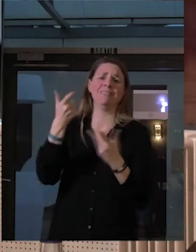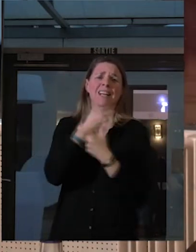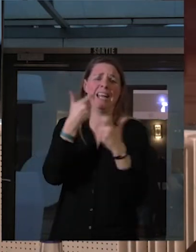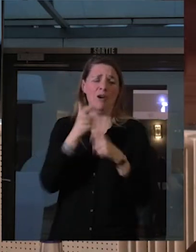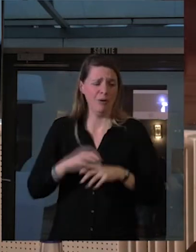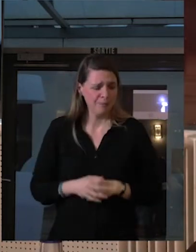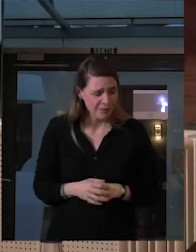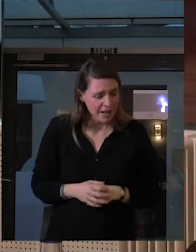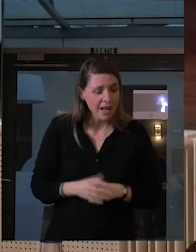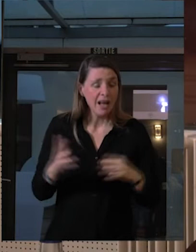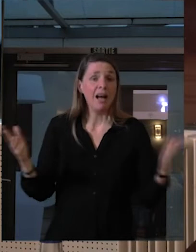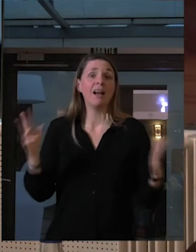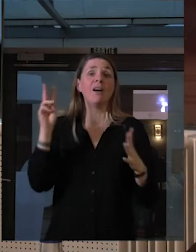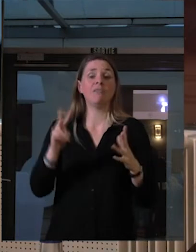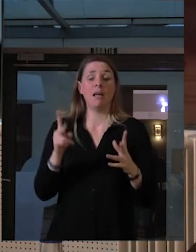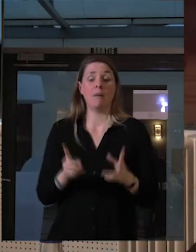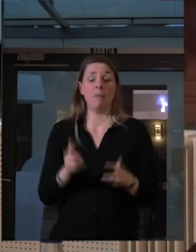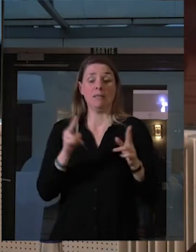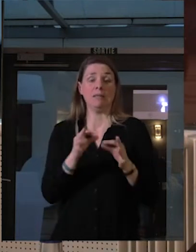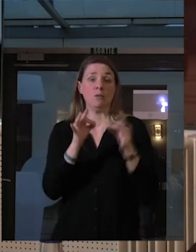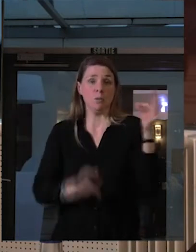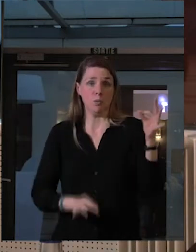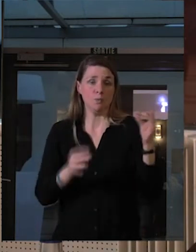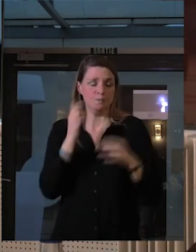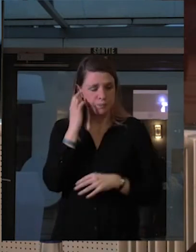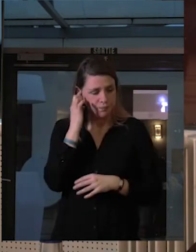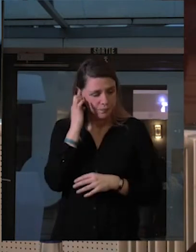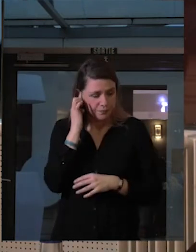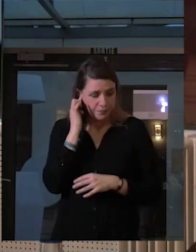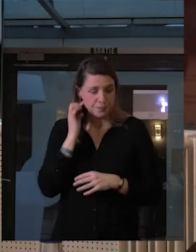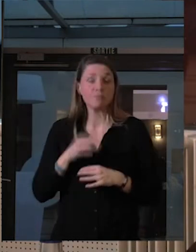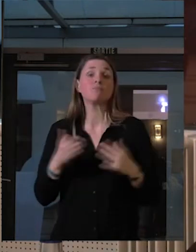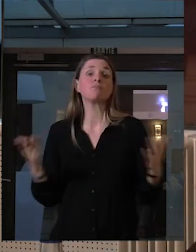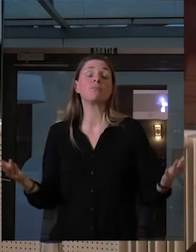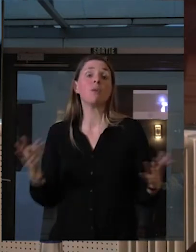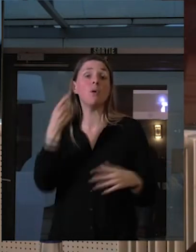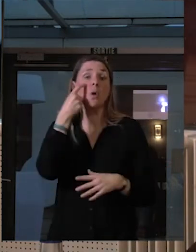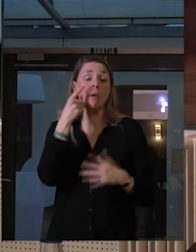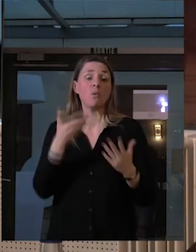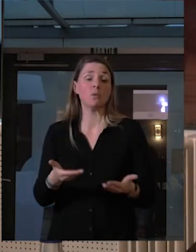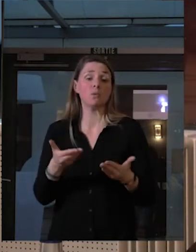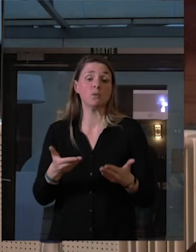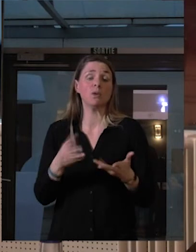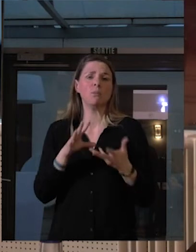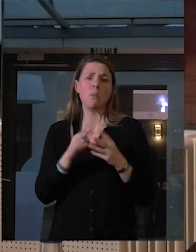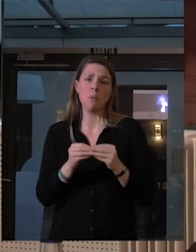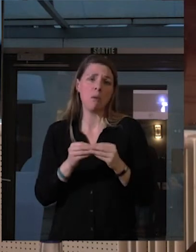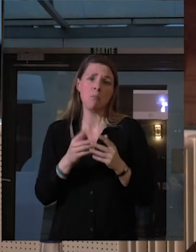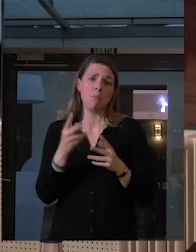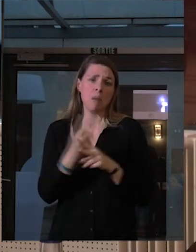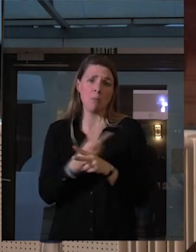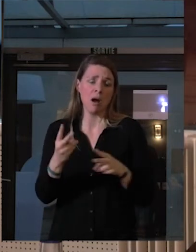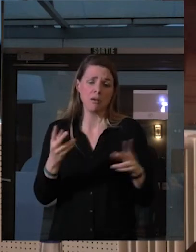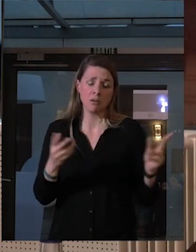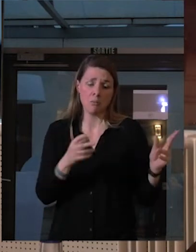pour conclure, c'est vrai, sur cette partie-là, finalement, on se rend compte qu'aujourd'hui, il y a pas mal de soucis, et à tous les niveaux.